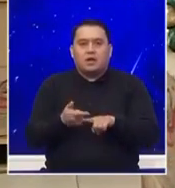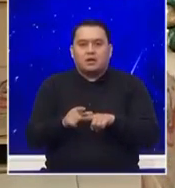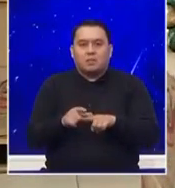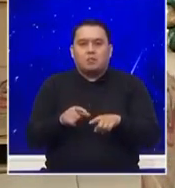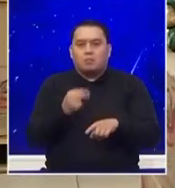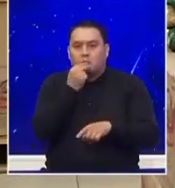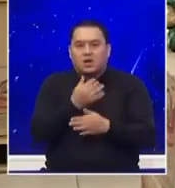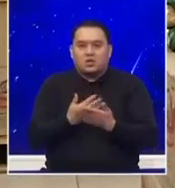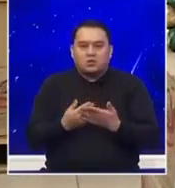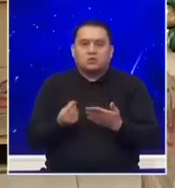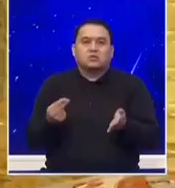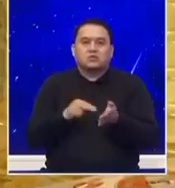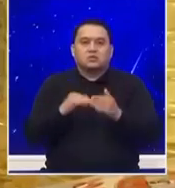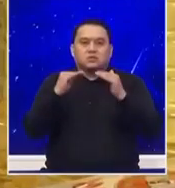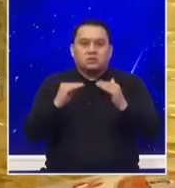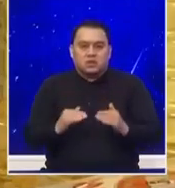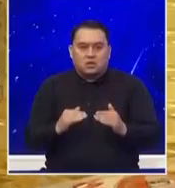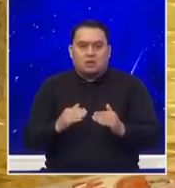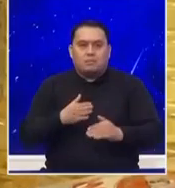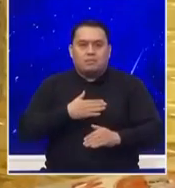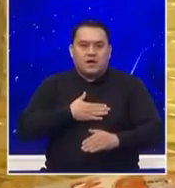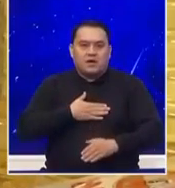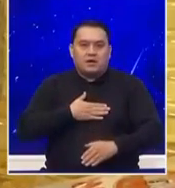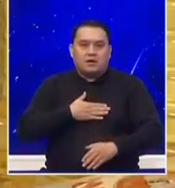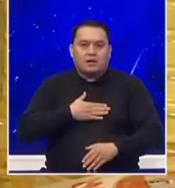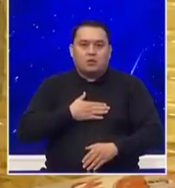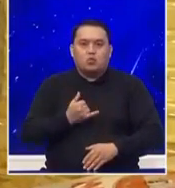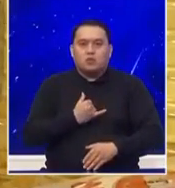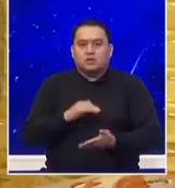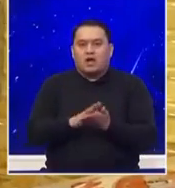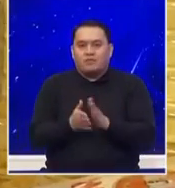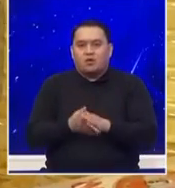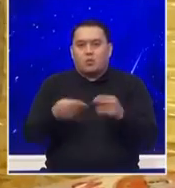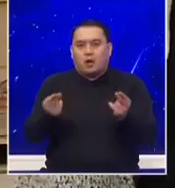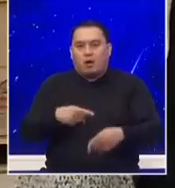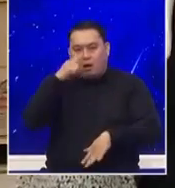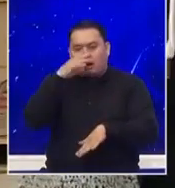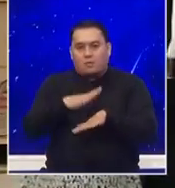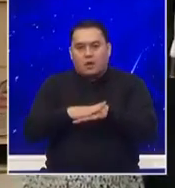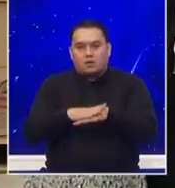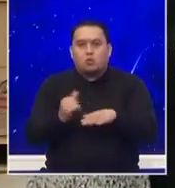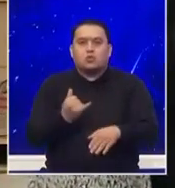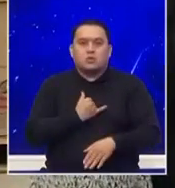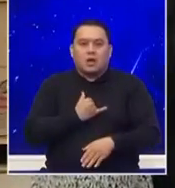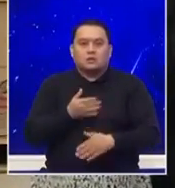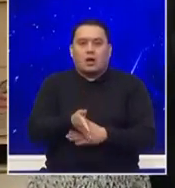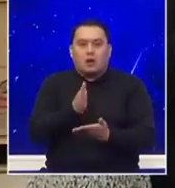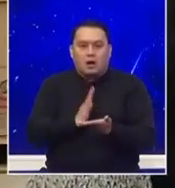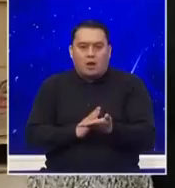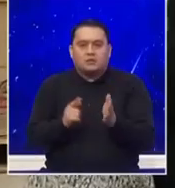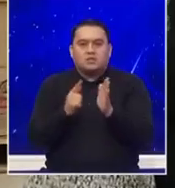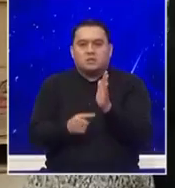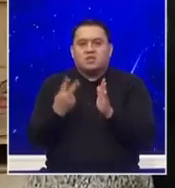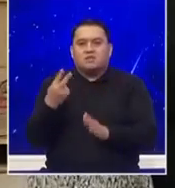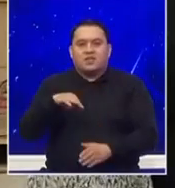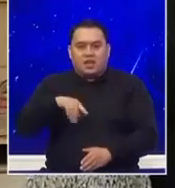нас заниженная цена, потому что мы, как бы, у нас есть договоренность с акиматом. Также у нас есть хлеб по